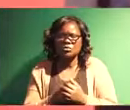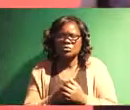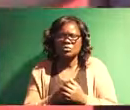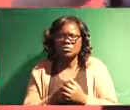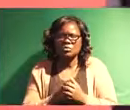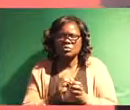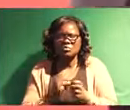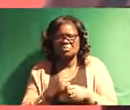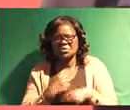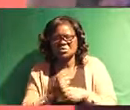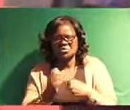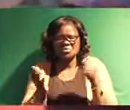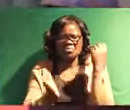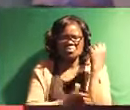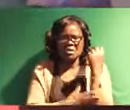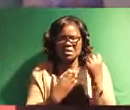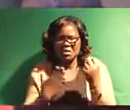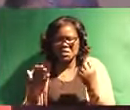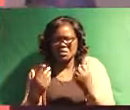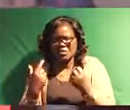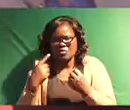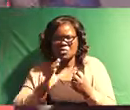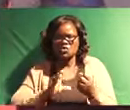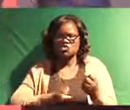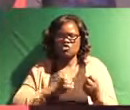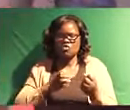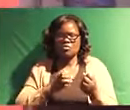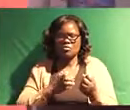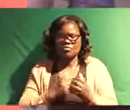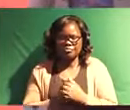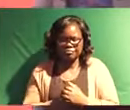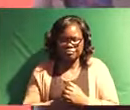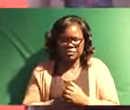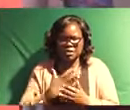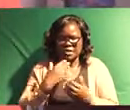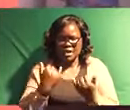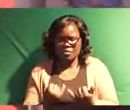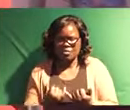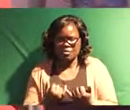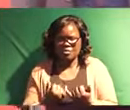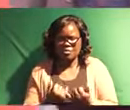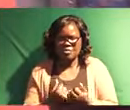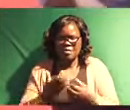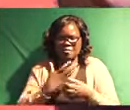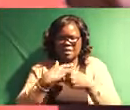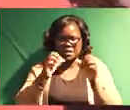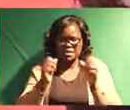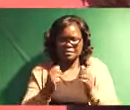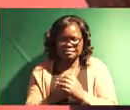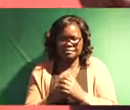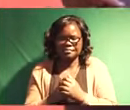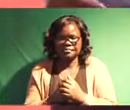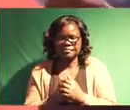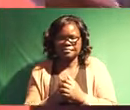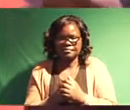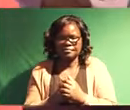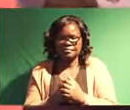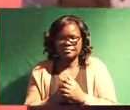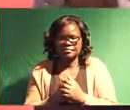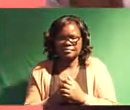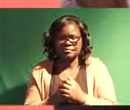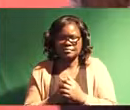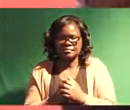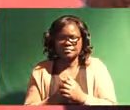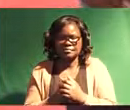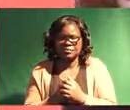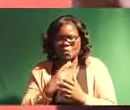mufanya vitu mbaya for his own sake. Sasa Mr. President, mine kido,